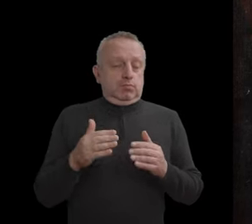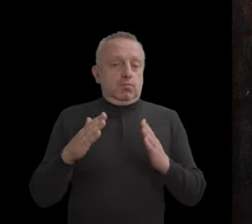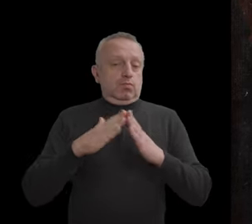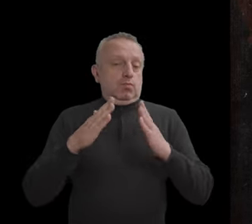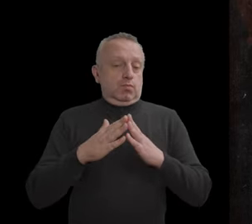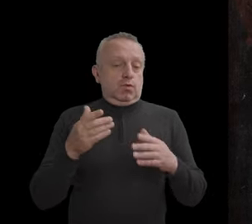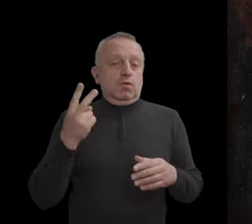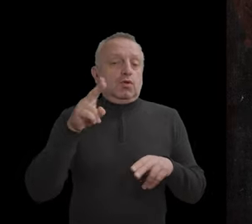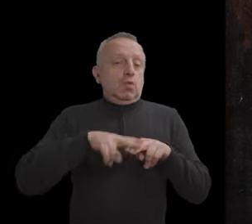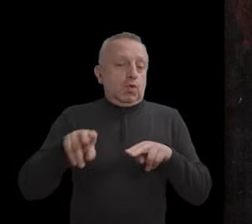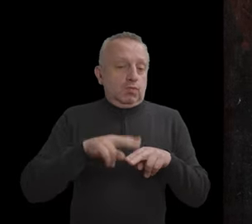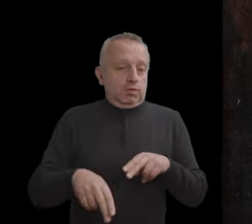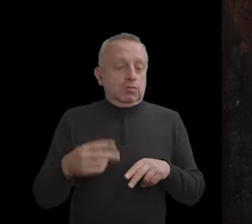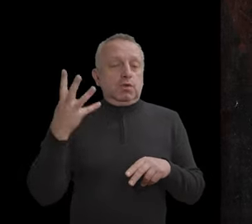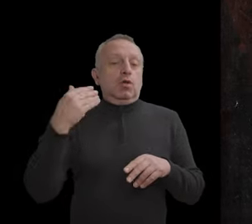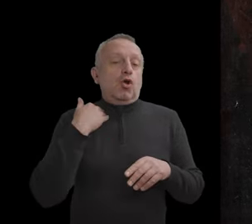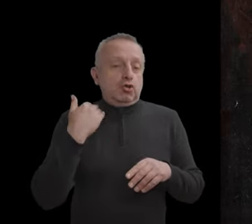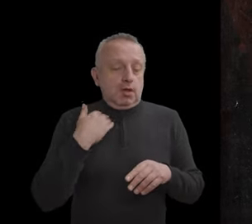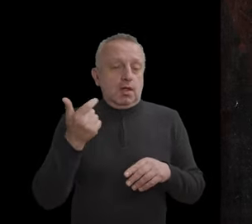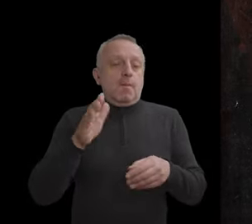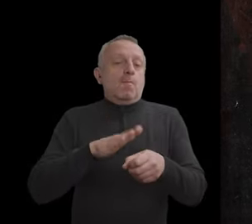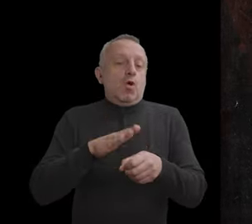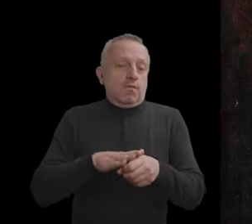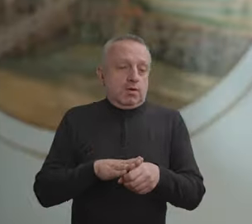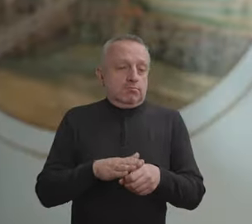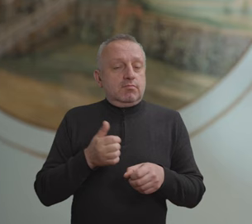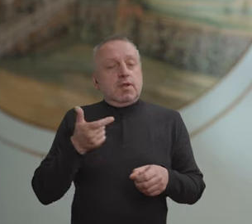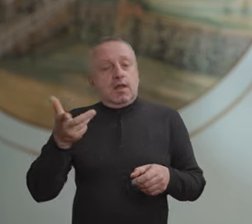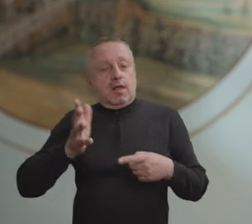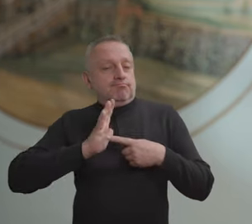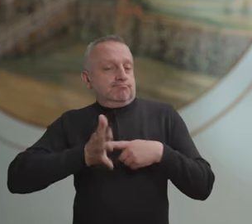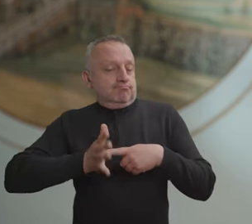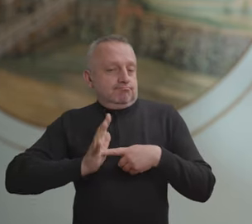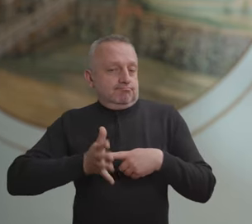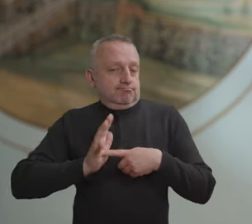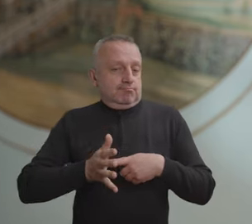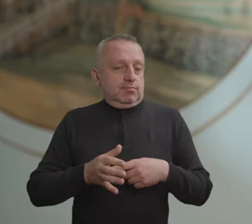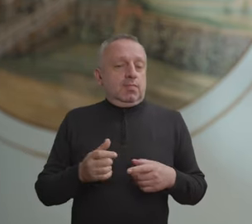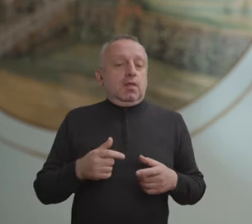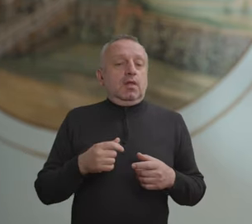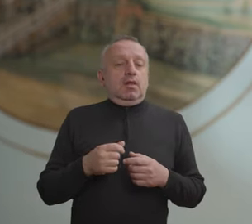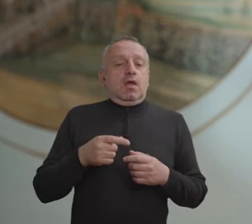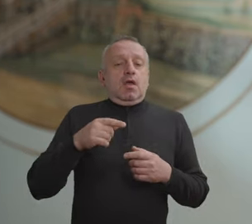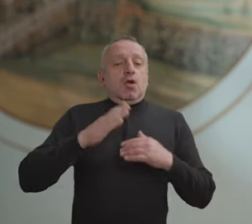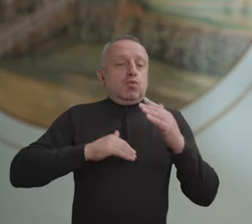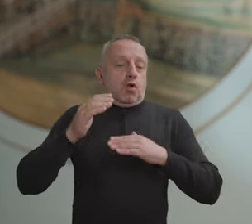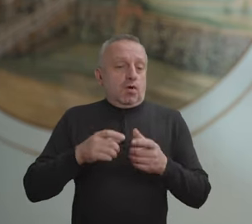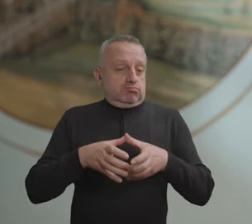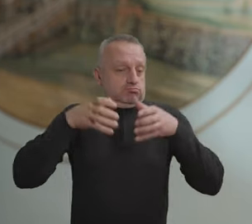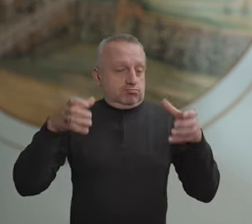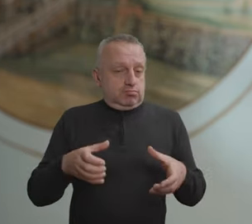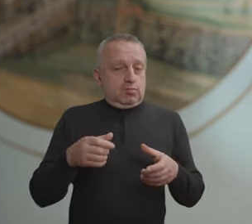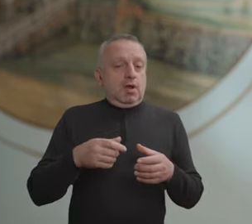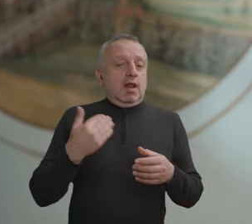przemysłowych i całkowicie zmodernizował majątek łańcucki. Aby uchronić swoje dobra przed parcelacją,